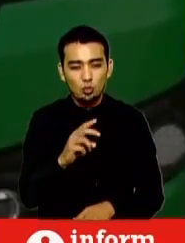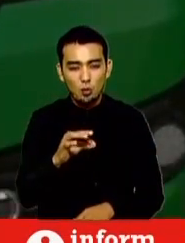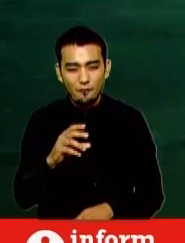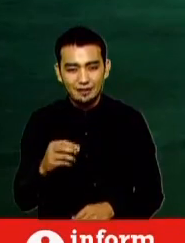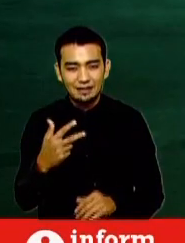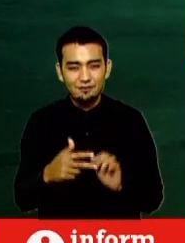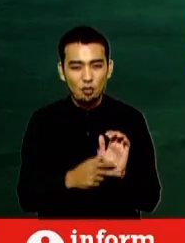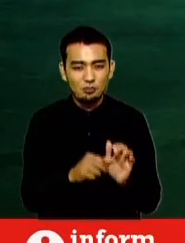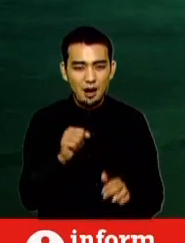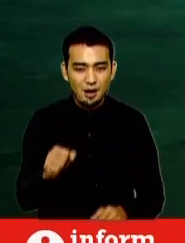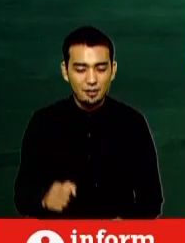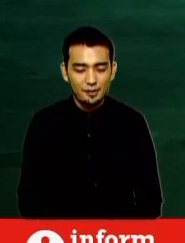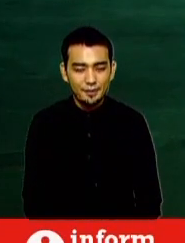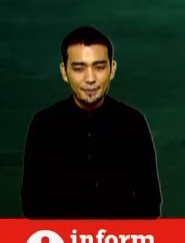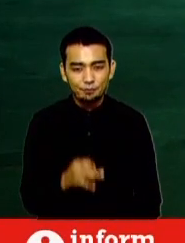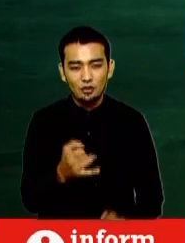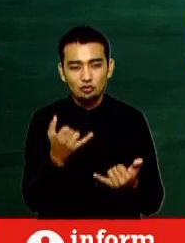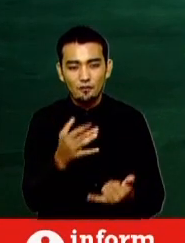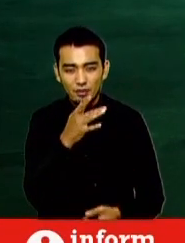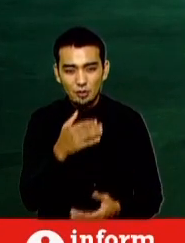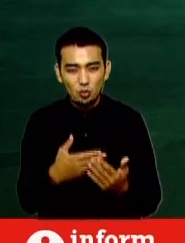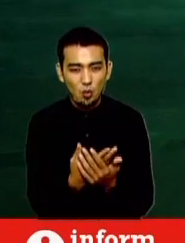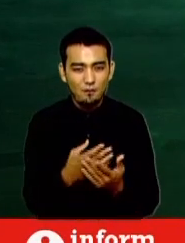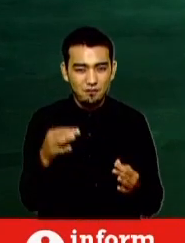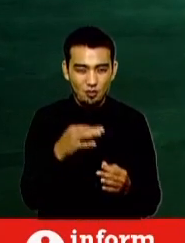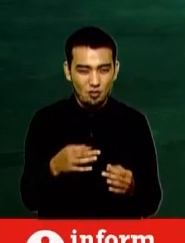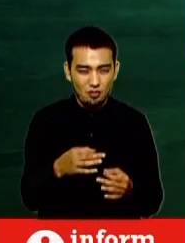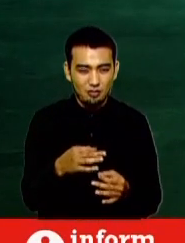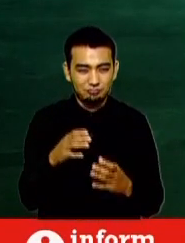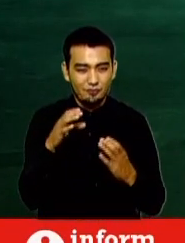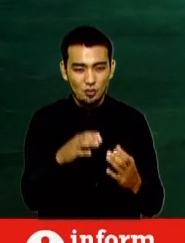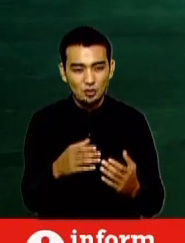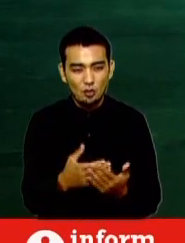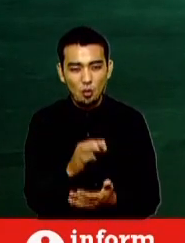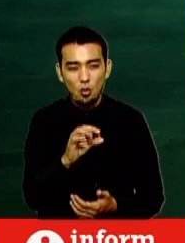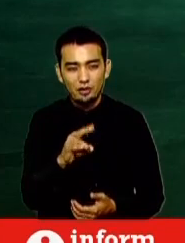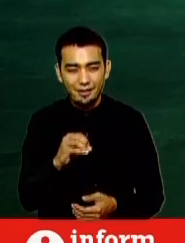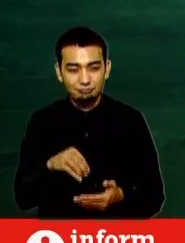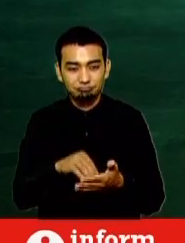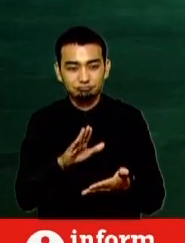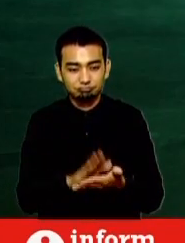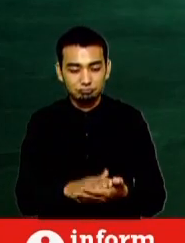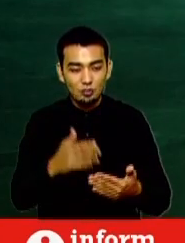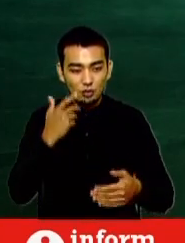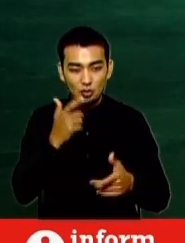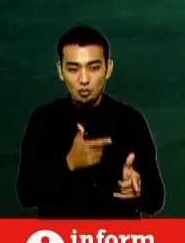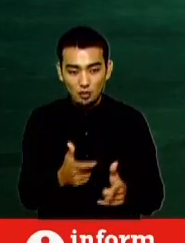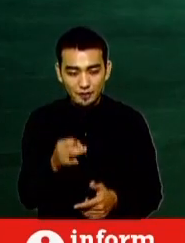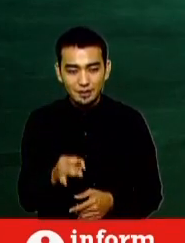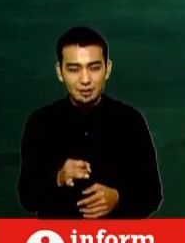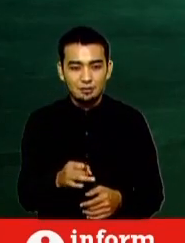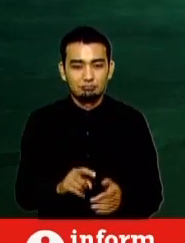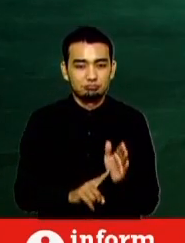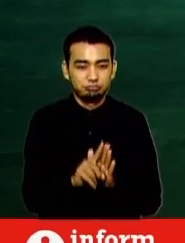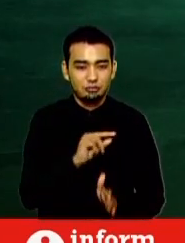осы. Қазіргі уақытта жаңа қоғамдық көліктерге оңай жүйесі енгізілуде. Жақын уақыттарда көпшілікке қызмет көрсету үшін бағытқа